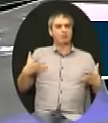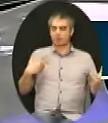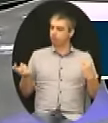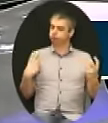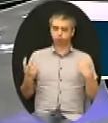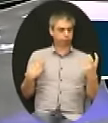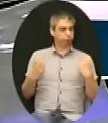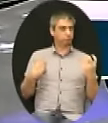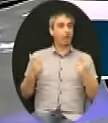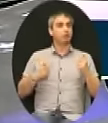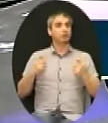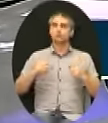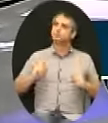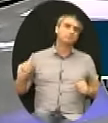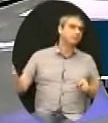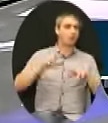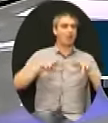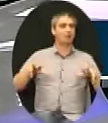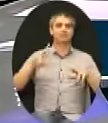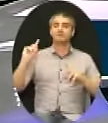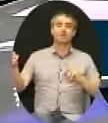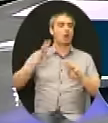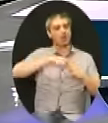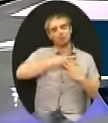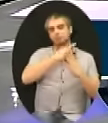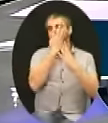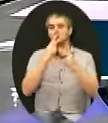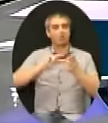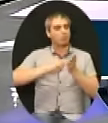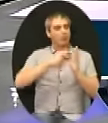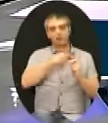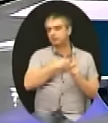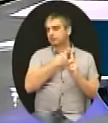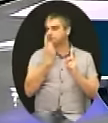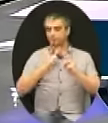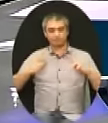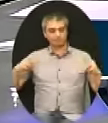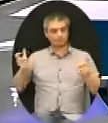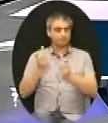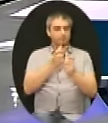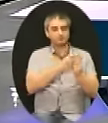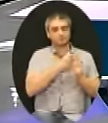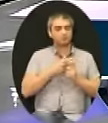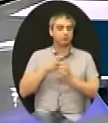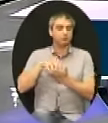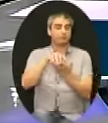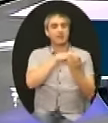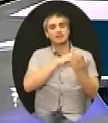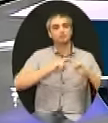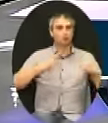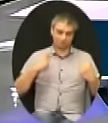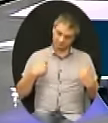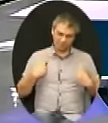נצרף אנשים אחרים מכל קצוות הארץ ומכל הקשת הפוליטית והשבטים השונים שיש פה,